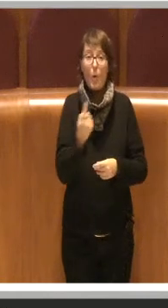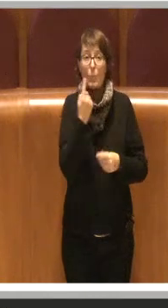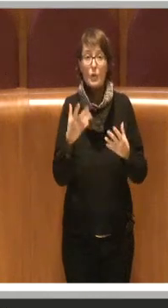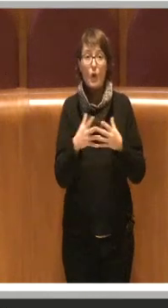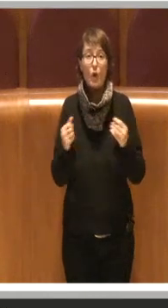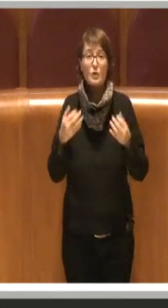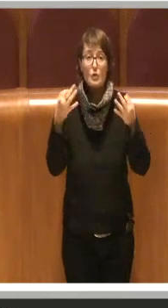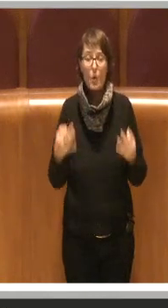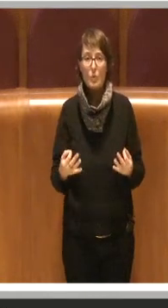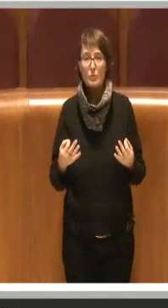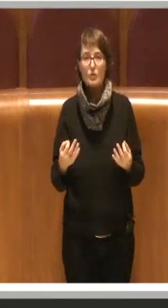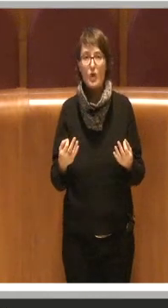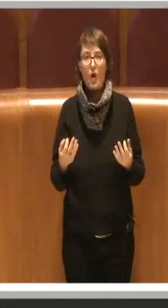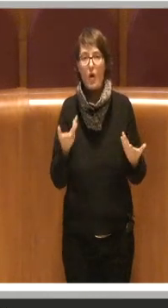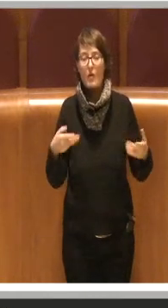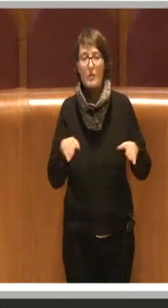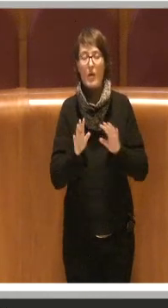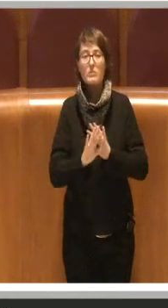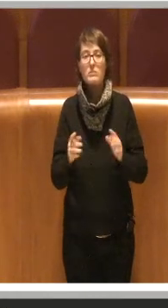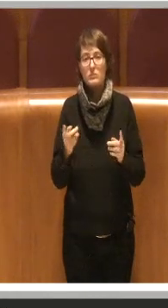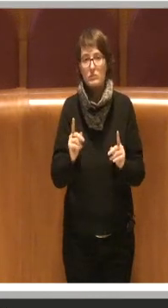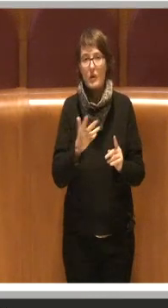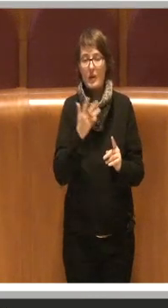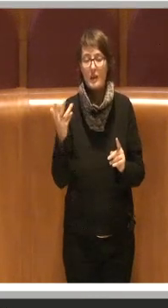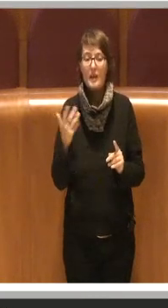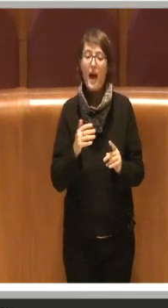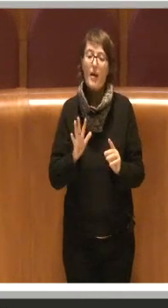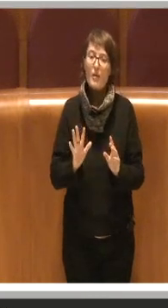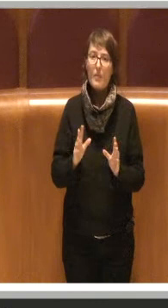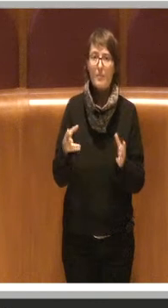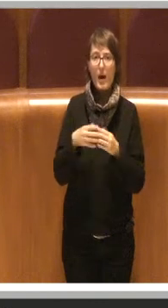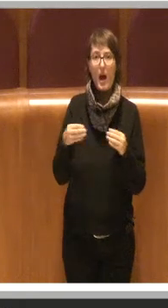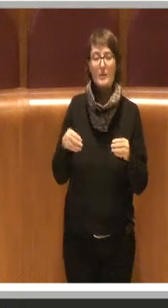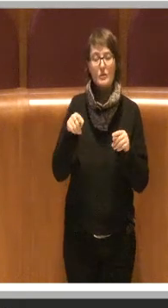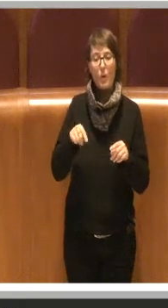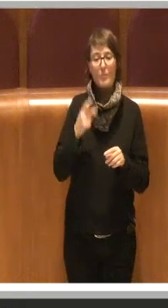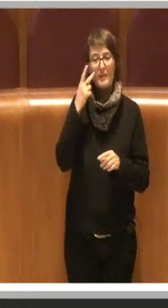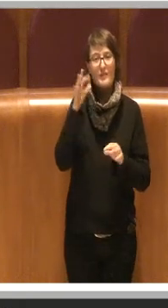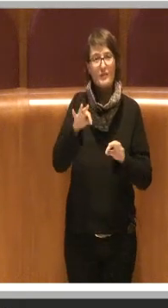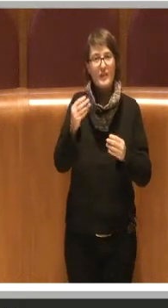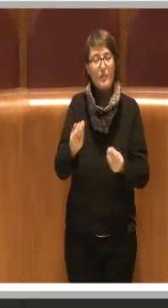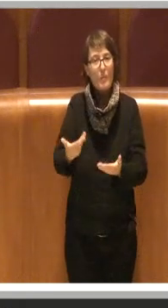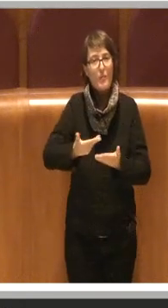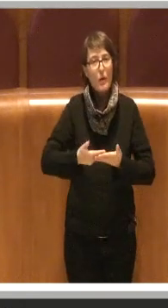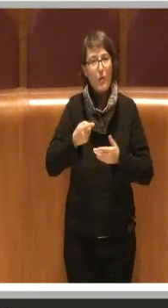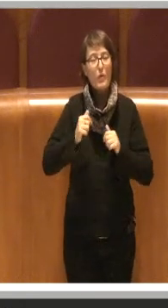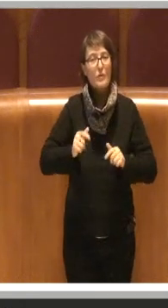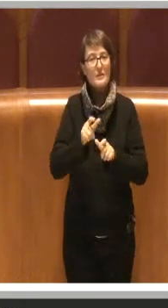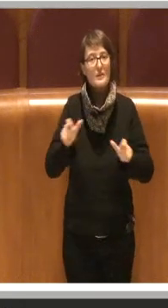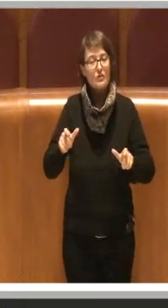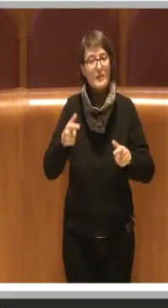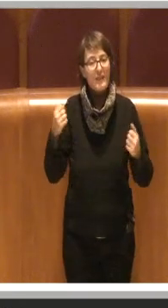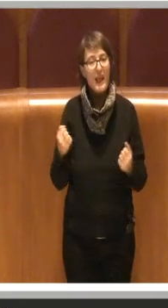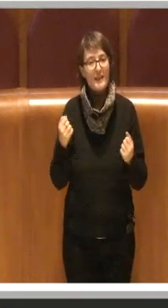alla variabilità di quello che accade dal basso e dalla parte della cittadinanza attiva in questa città e anche rispetto alla complessità di questa